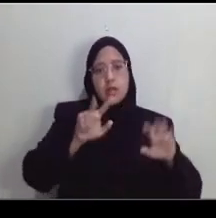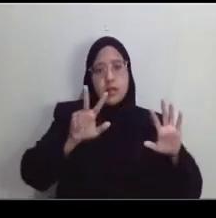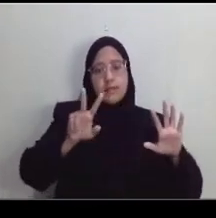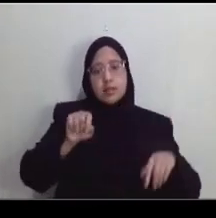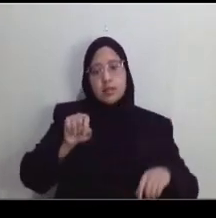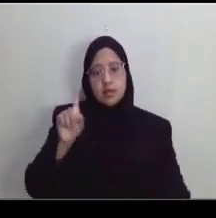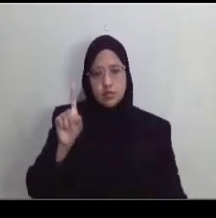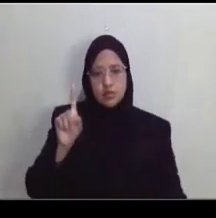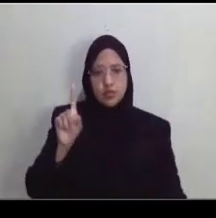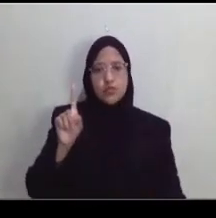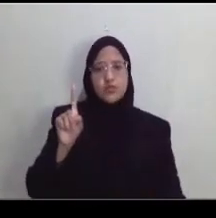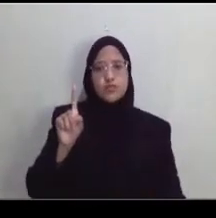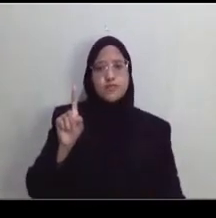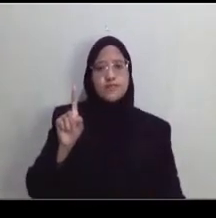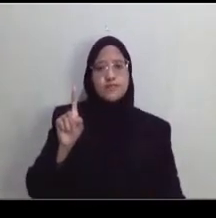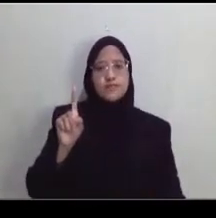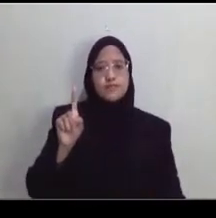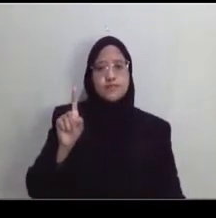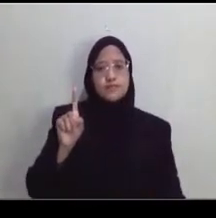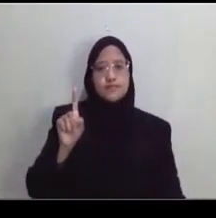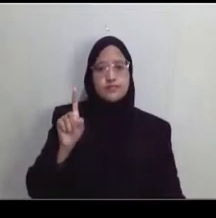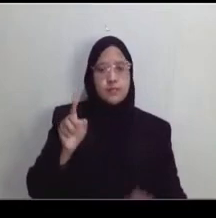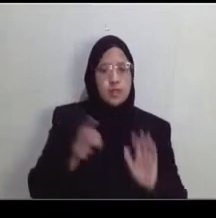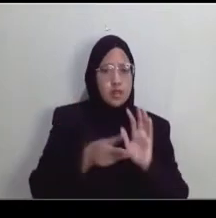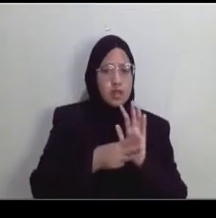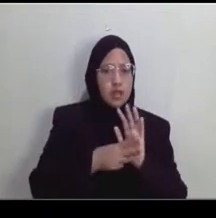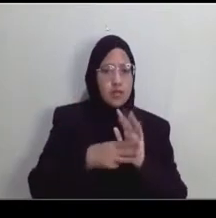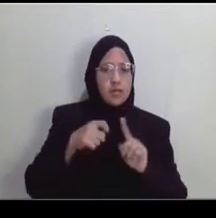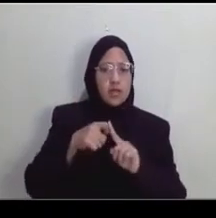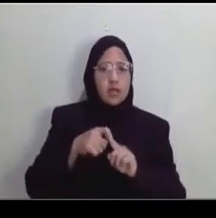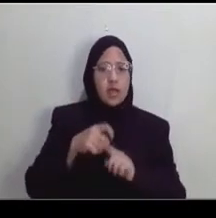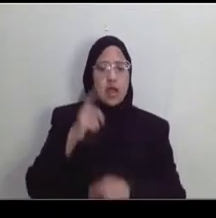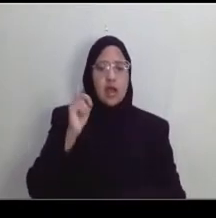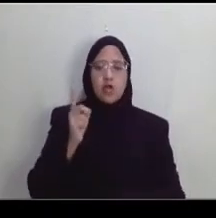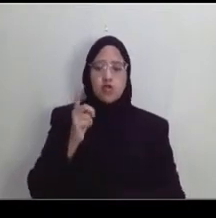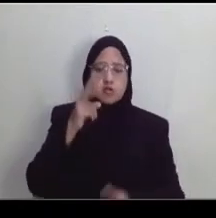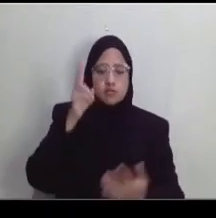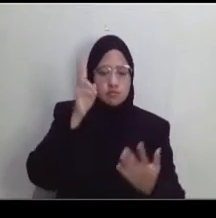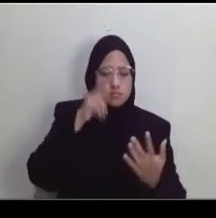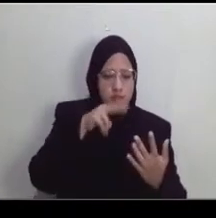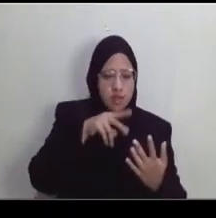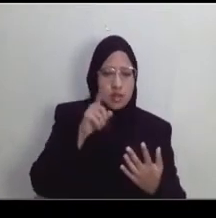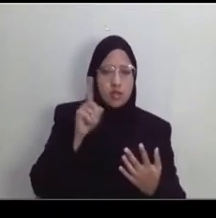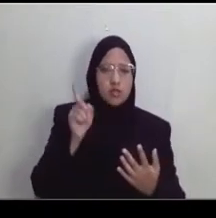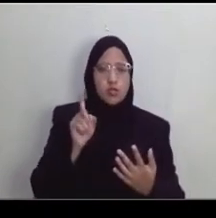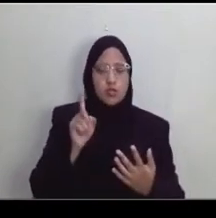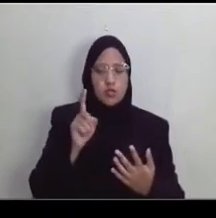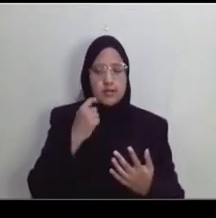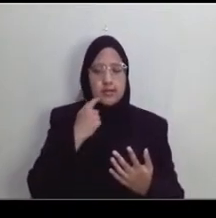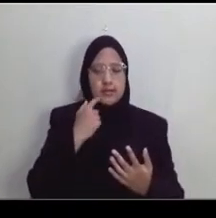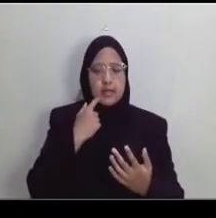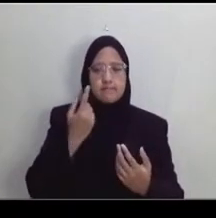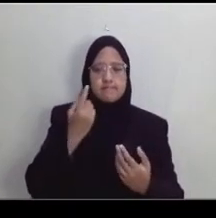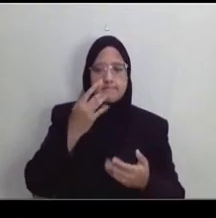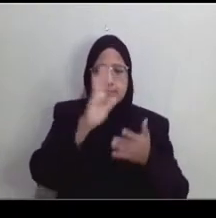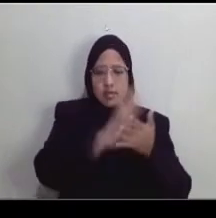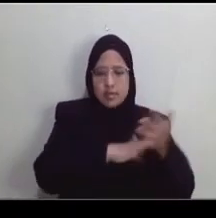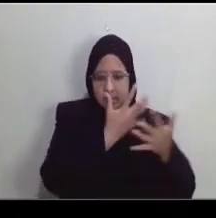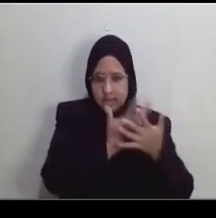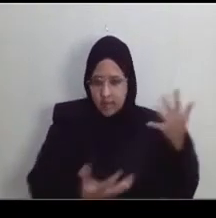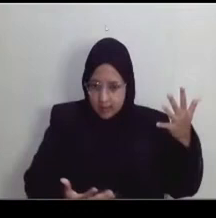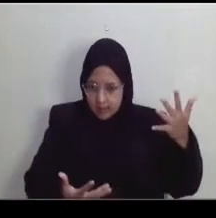5.8.1 bahwa majelis kehormatan perlu membaca kembali transkrip konferensi pers Hakim terlapor serta